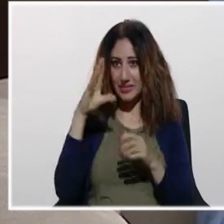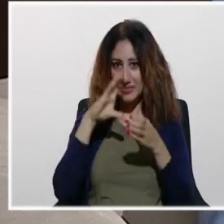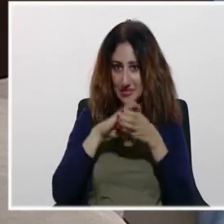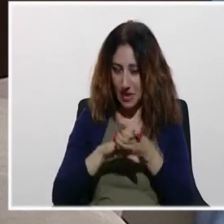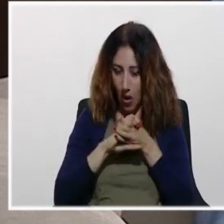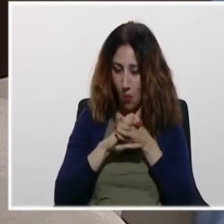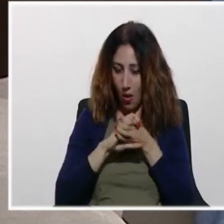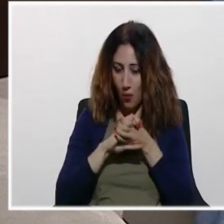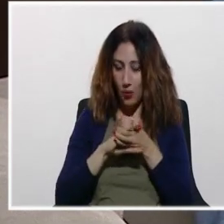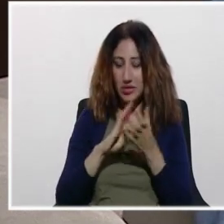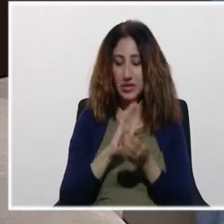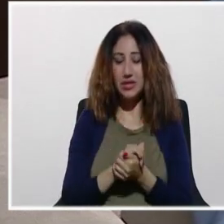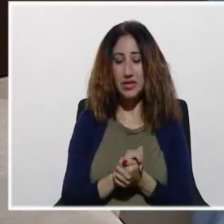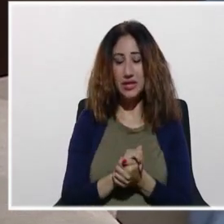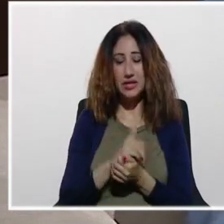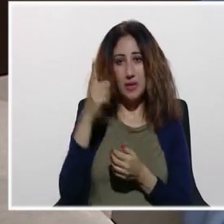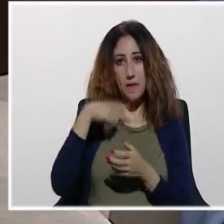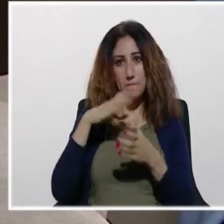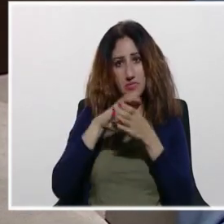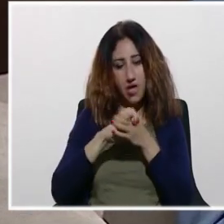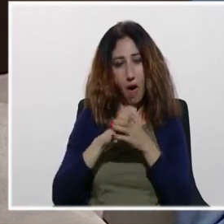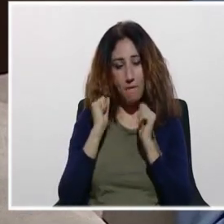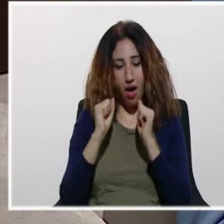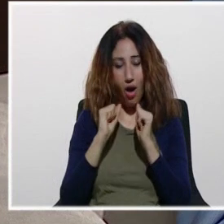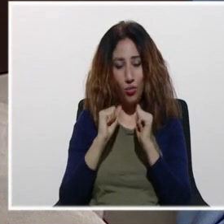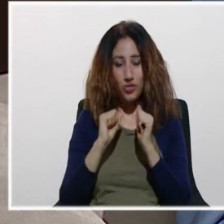لدود، جمال من اعز الاصدقاء،